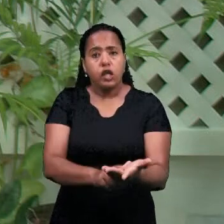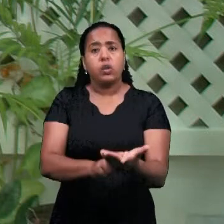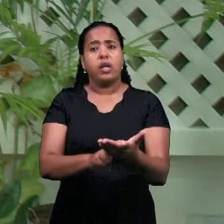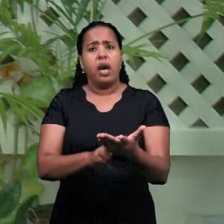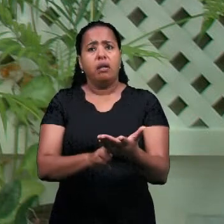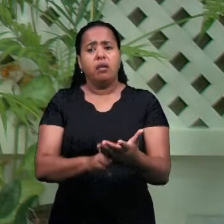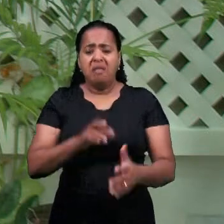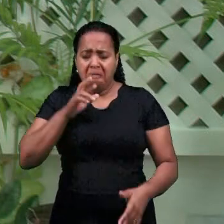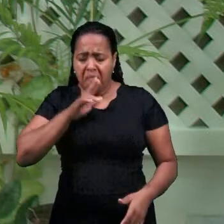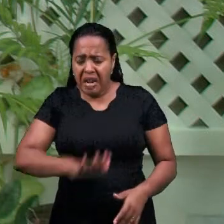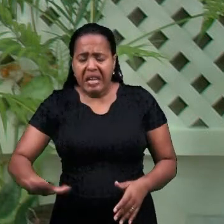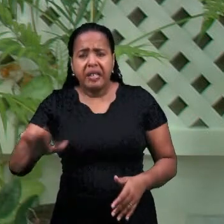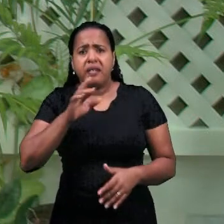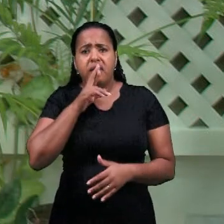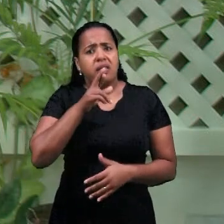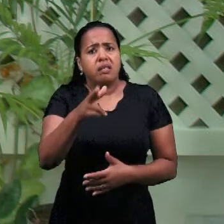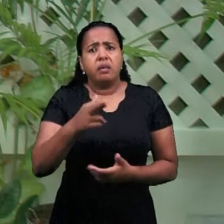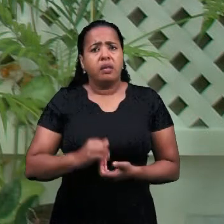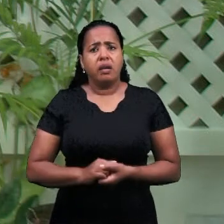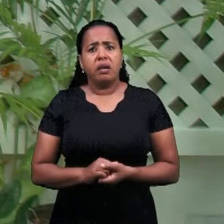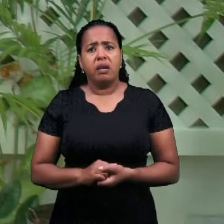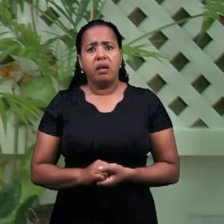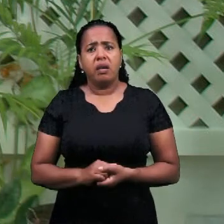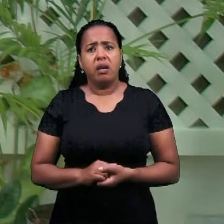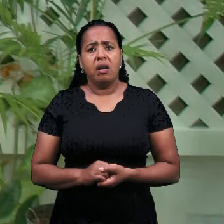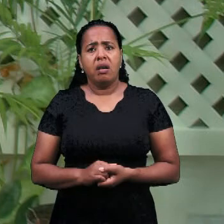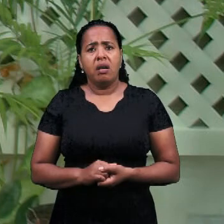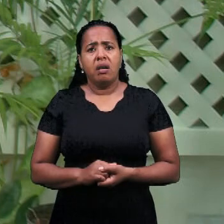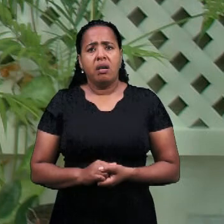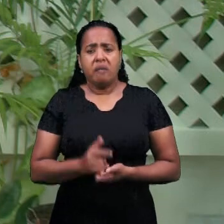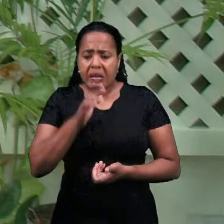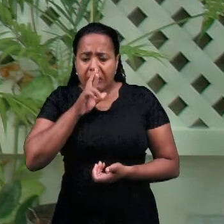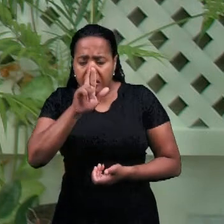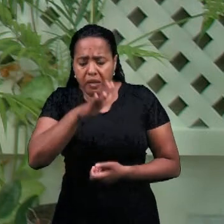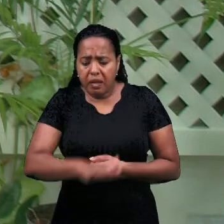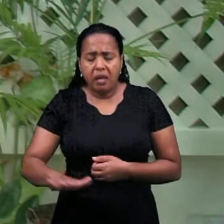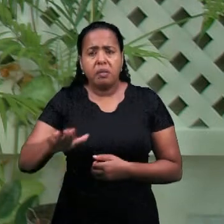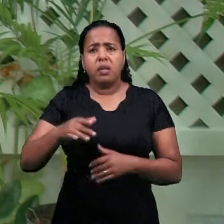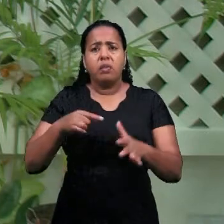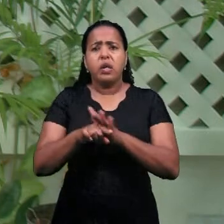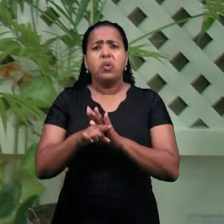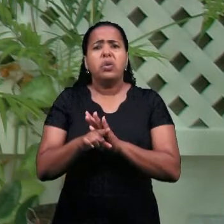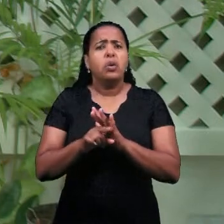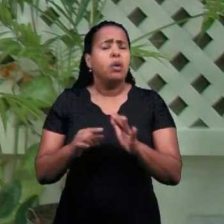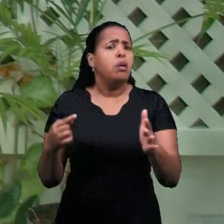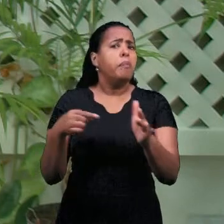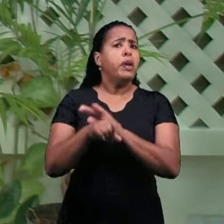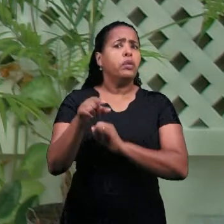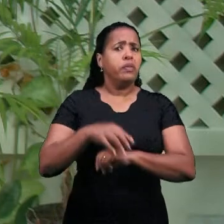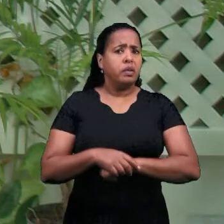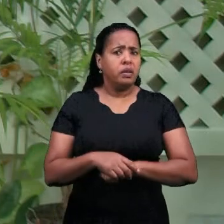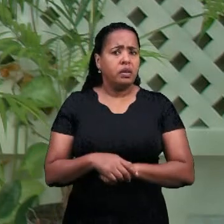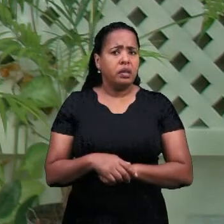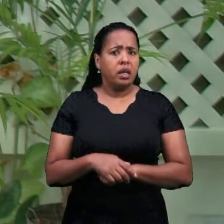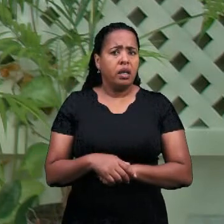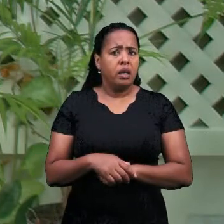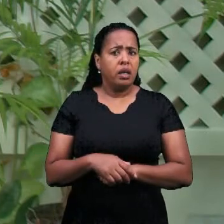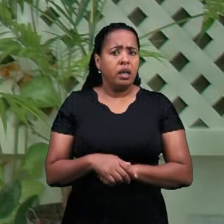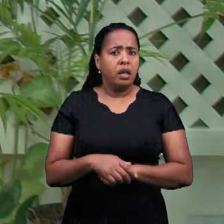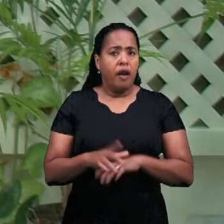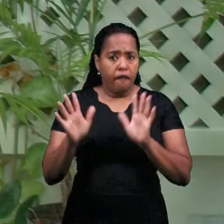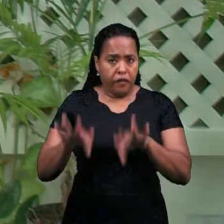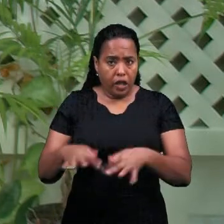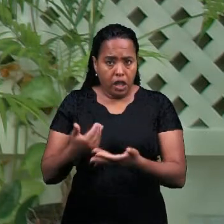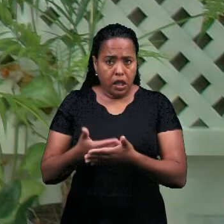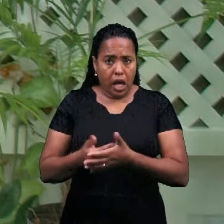c'est un enfant petit, un enfant, un bébé qui a répondu. Et je pose la question, mon étude va